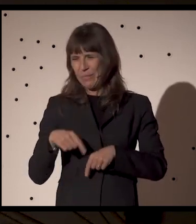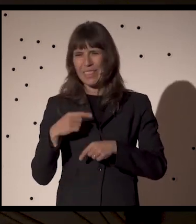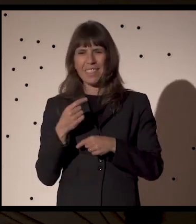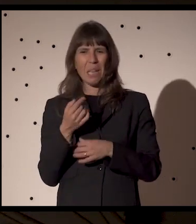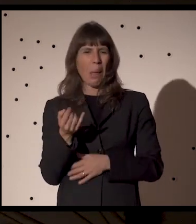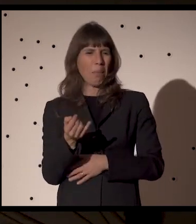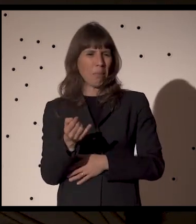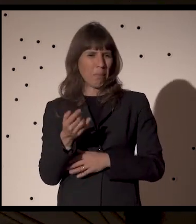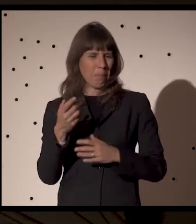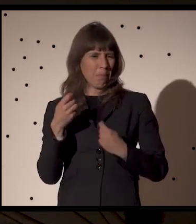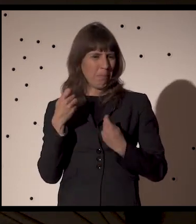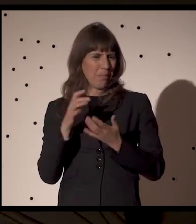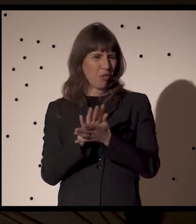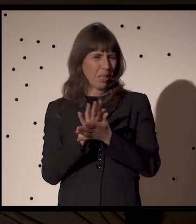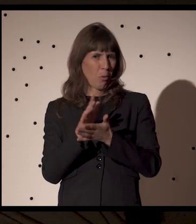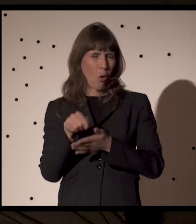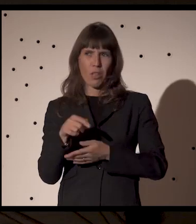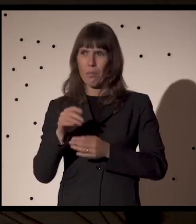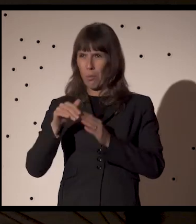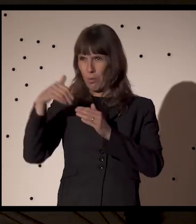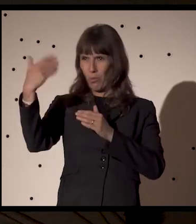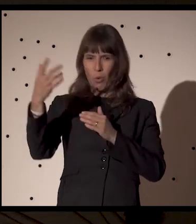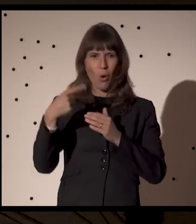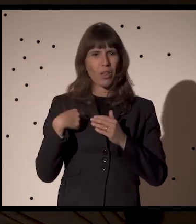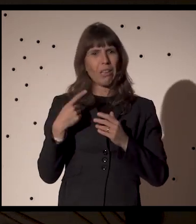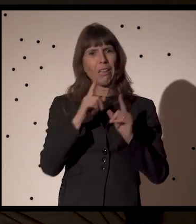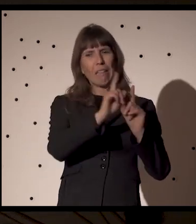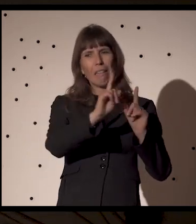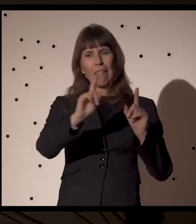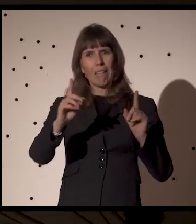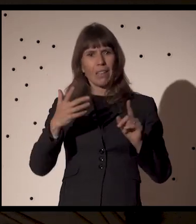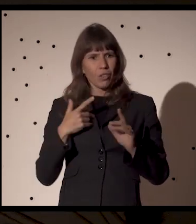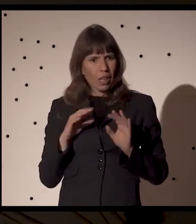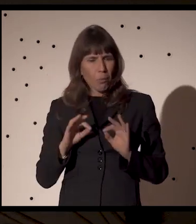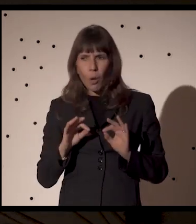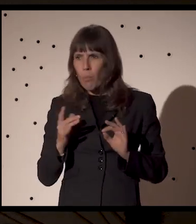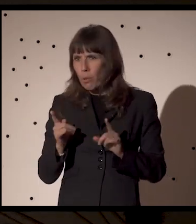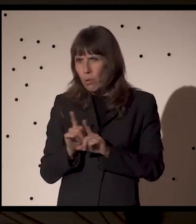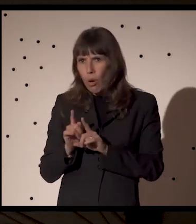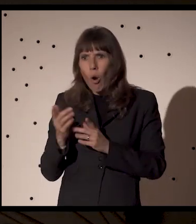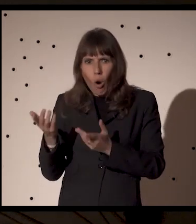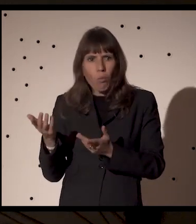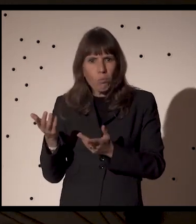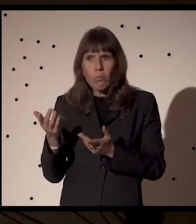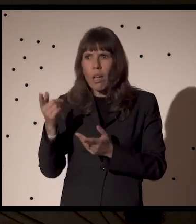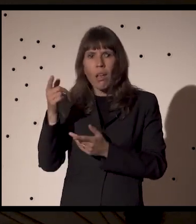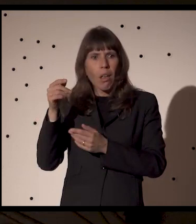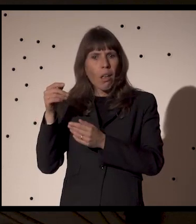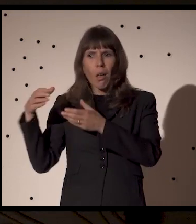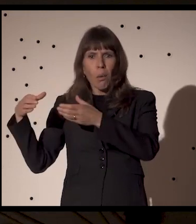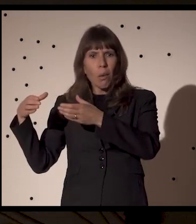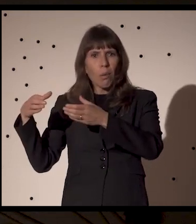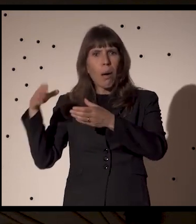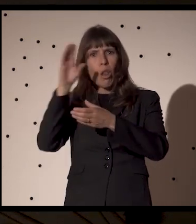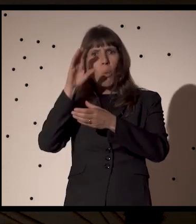e nel chiostro proprio e entravano i turisti con la bandierina ormai siamo proprio nelle mete come il duomo e come le altre